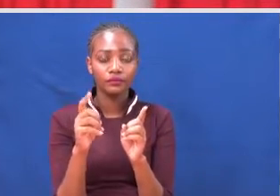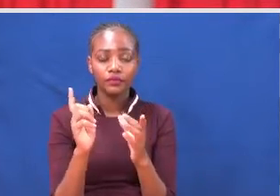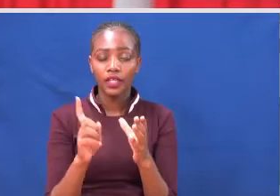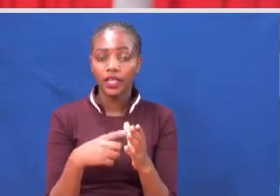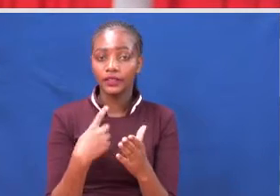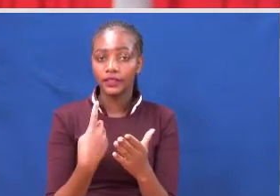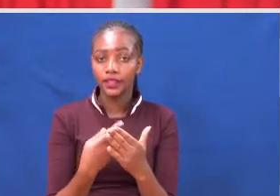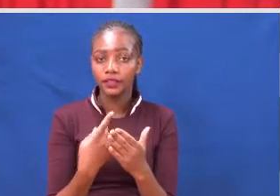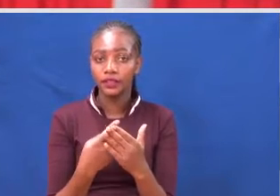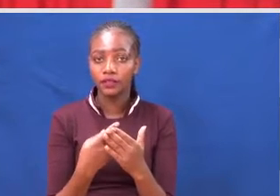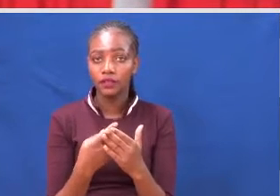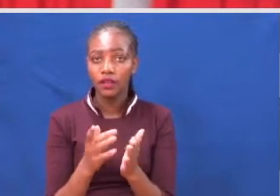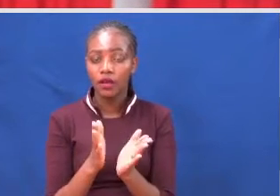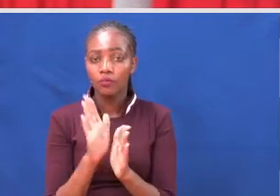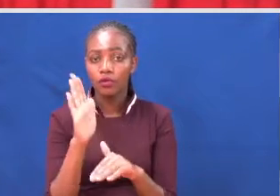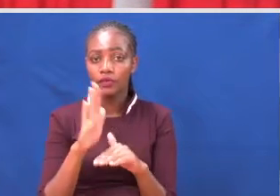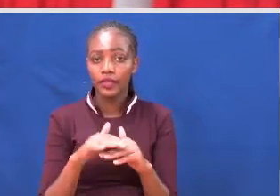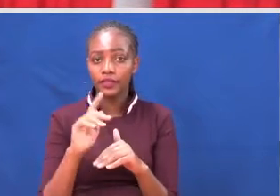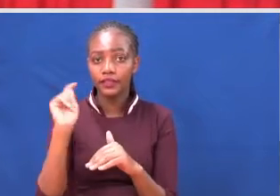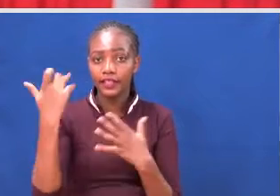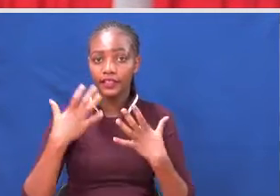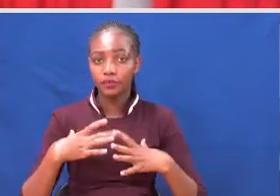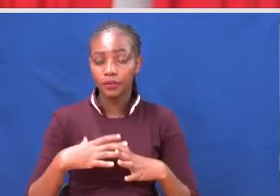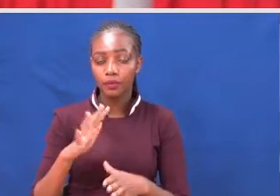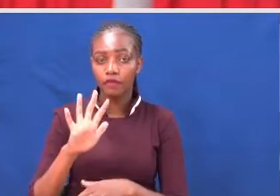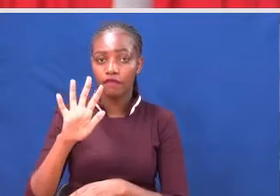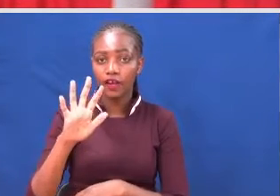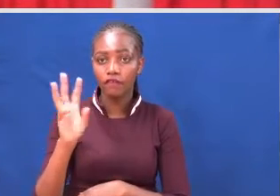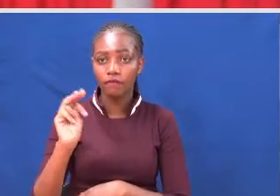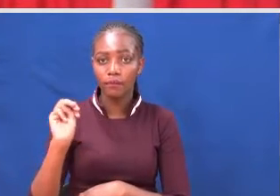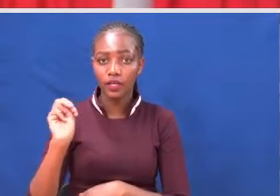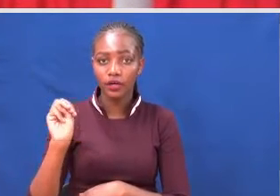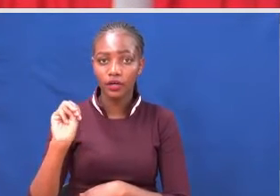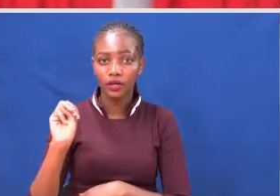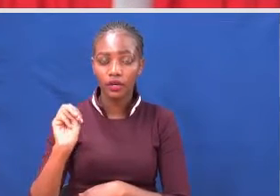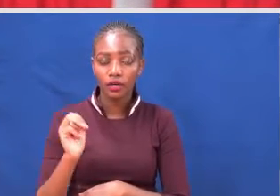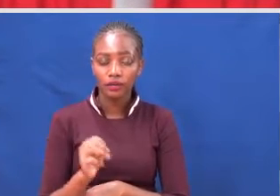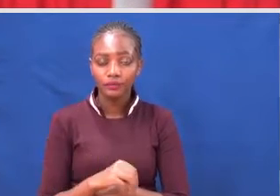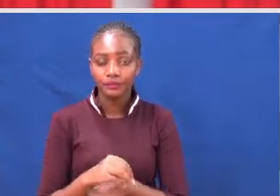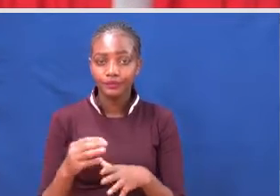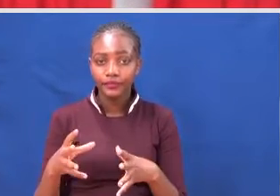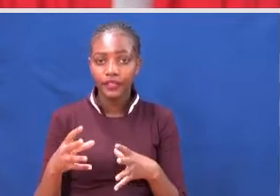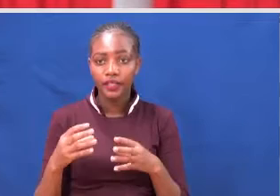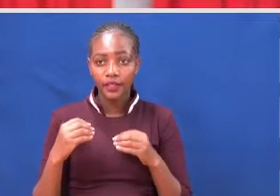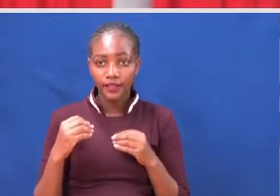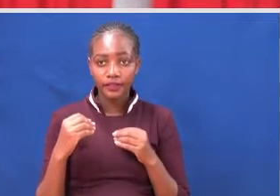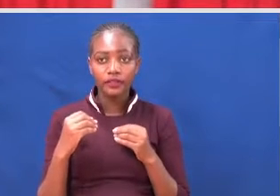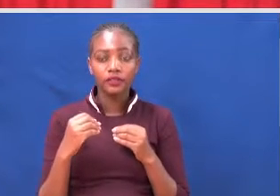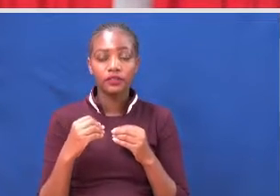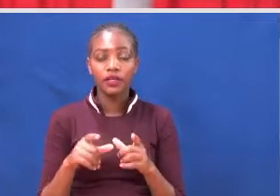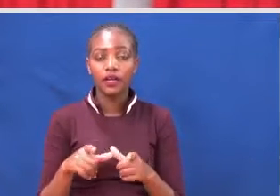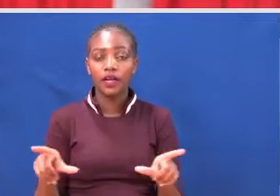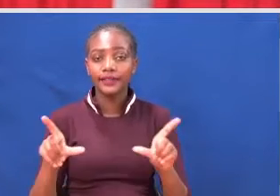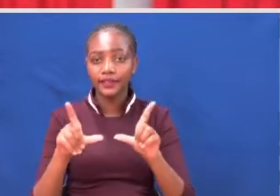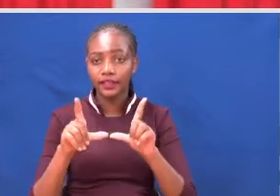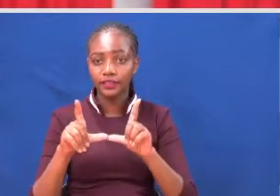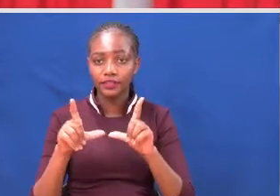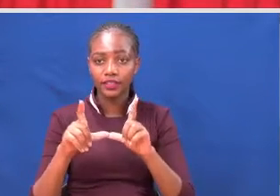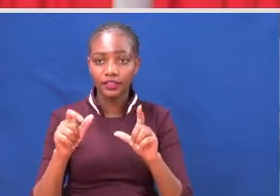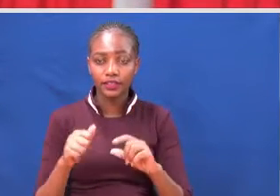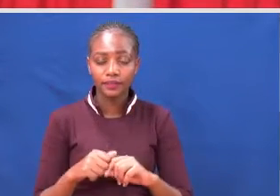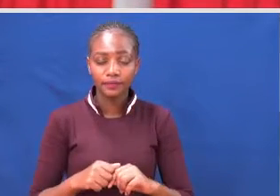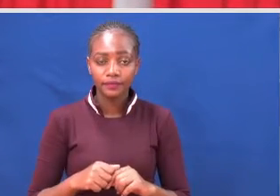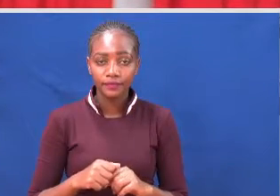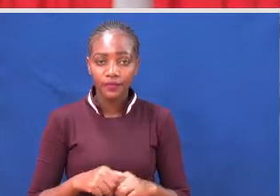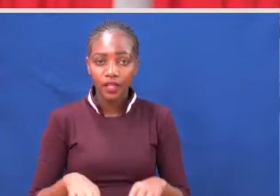zaidi ya Wakenya milioni tano wameweza kupata vyeti vya kumiliki mashamba yao,